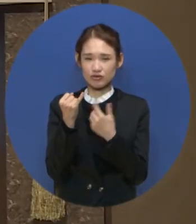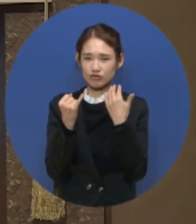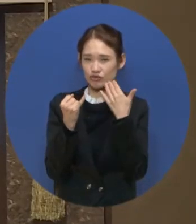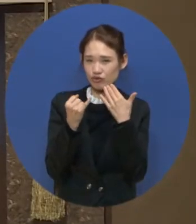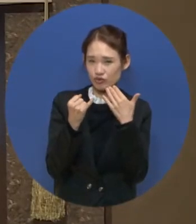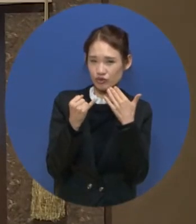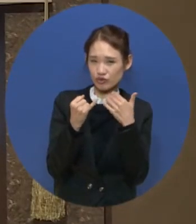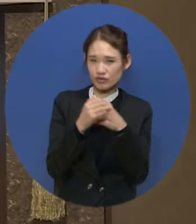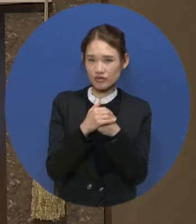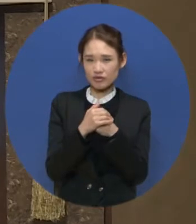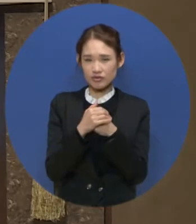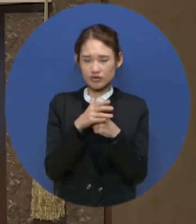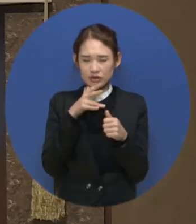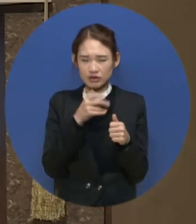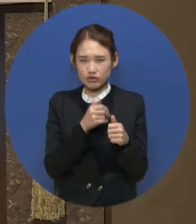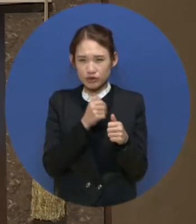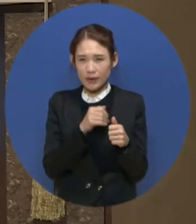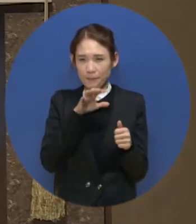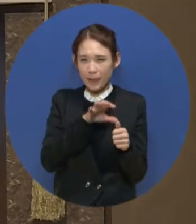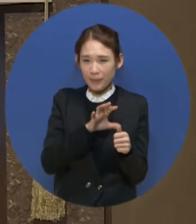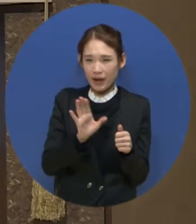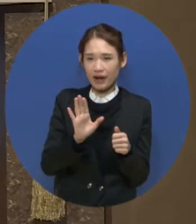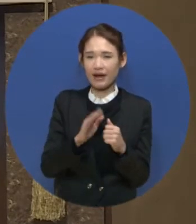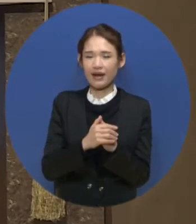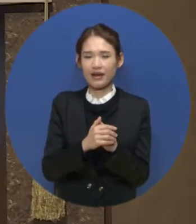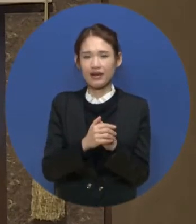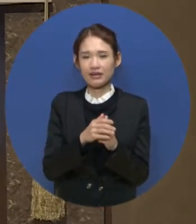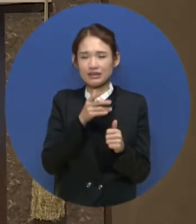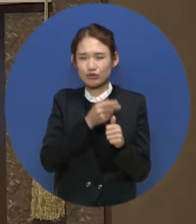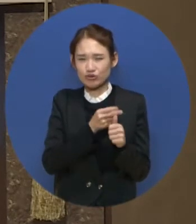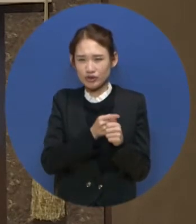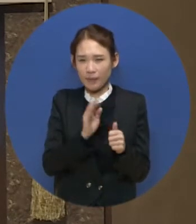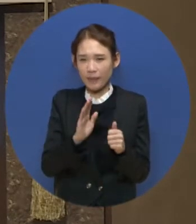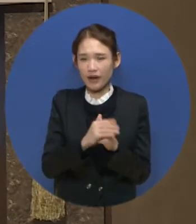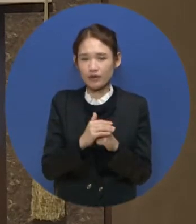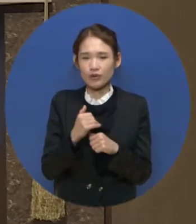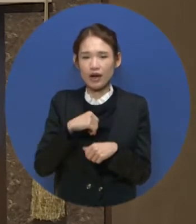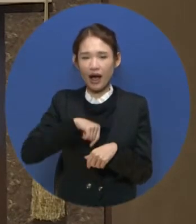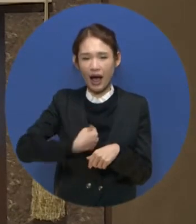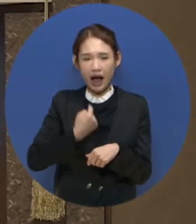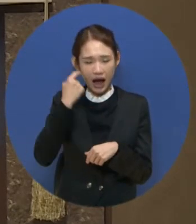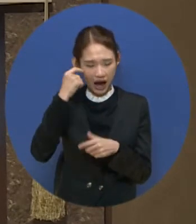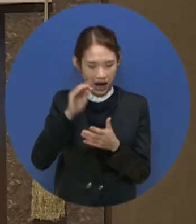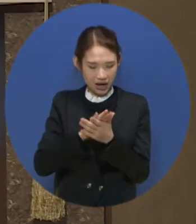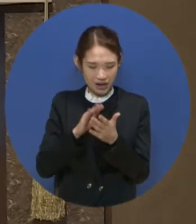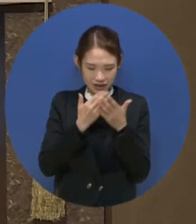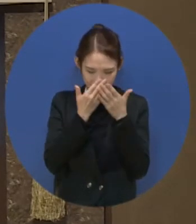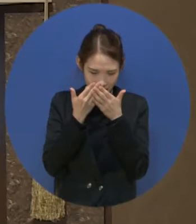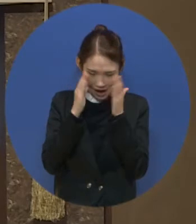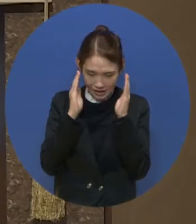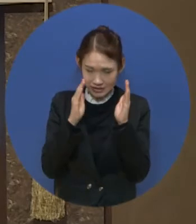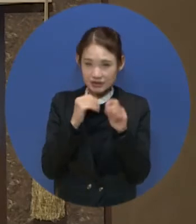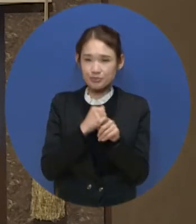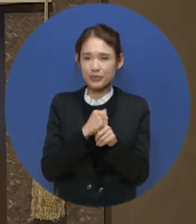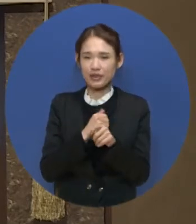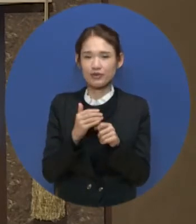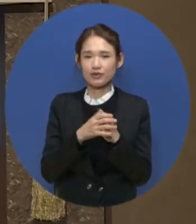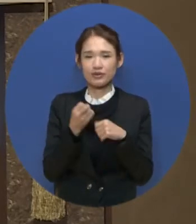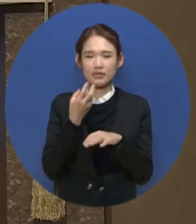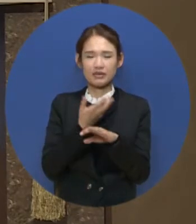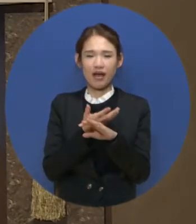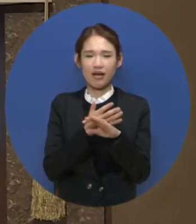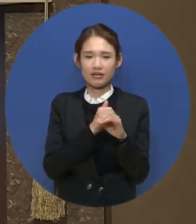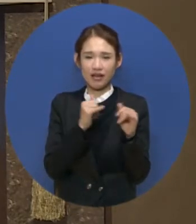자기가 스스로 누가 이렇게 주입식으로 하는 것이 아니고 자기가 학습을 하는 거예요. 그래서 주변에 또 다른